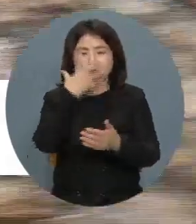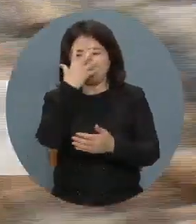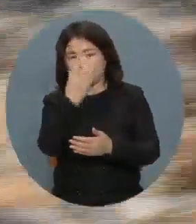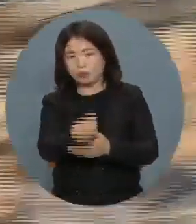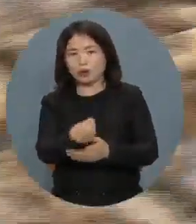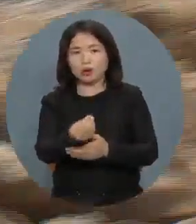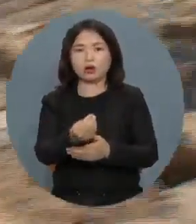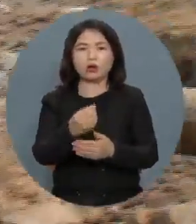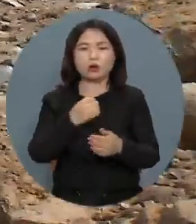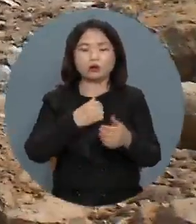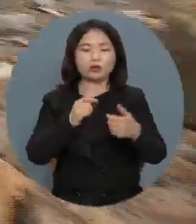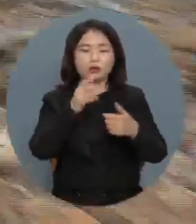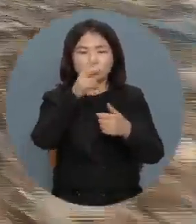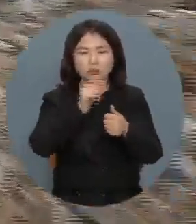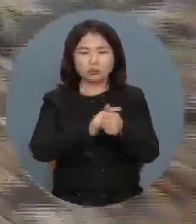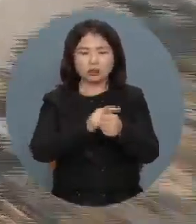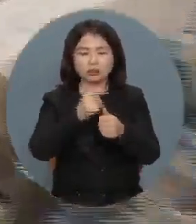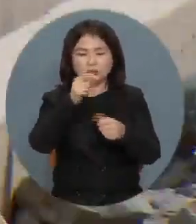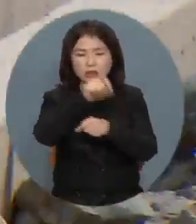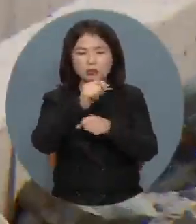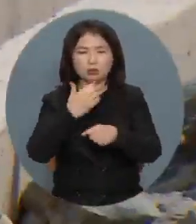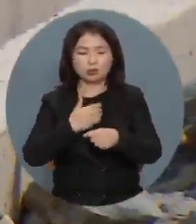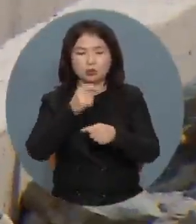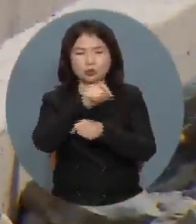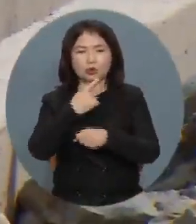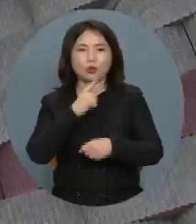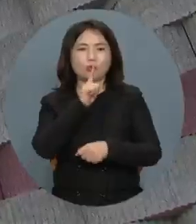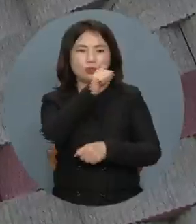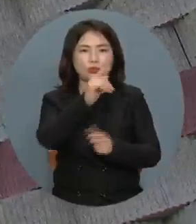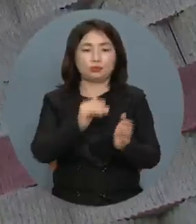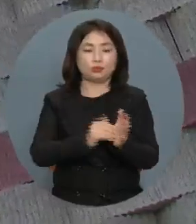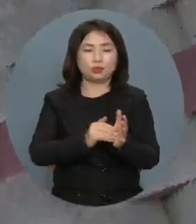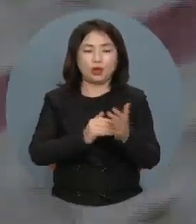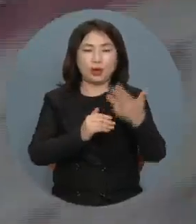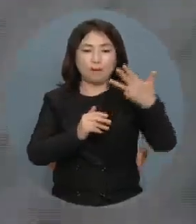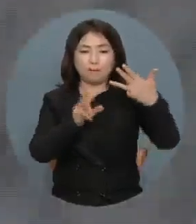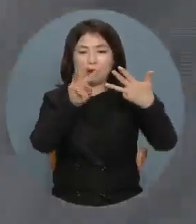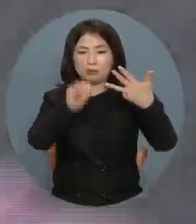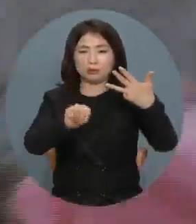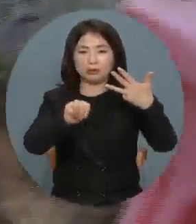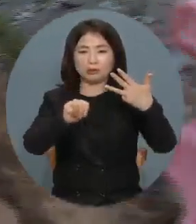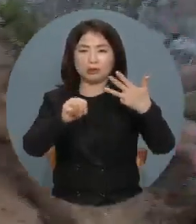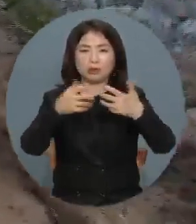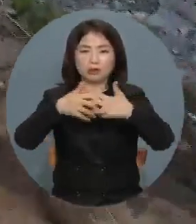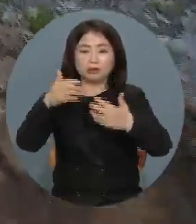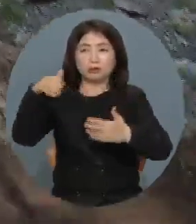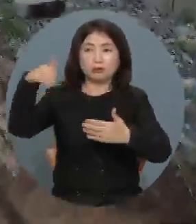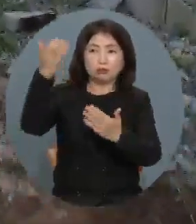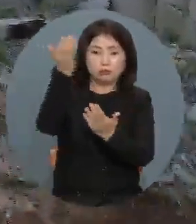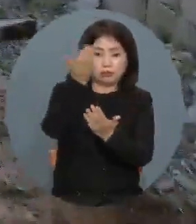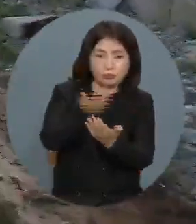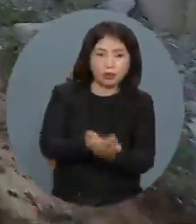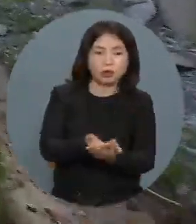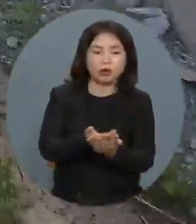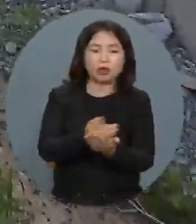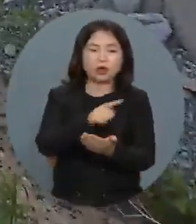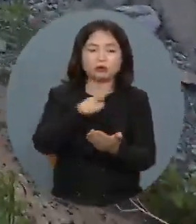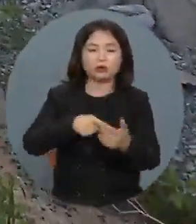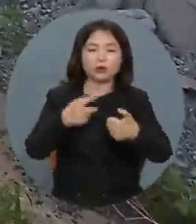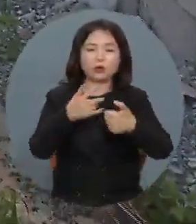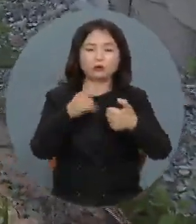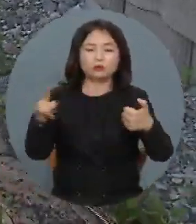사고를 목격하고 근처의 현장 사무소에 알렸습니다. 8m 높이에서 장비가 거꾸로 떨어지면서 그 안에 타고